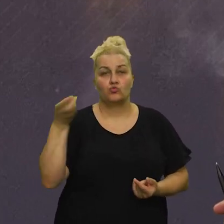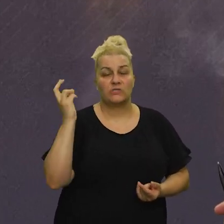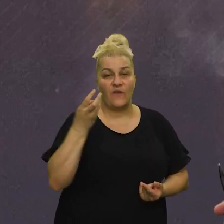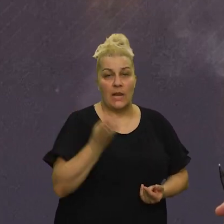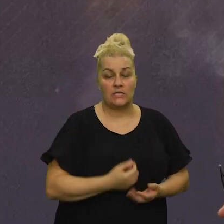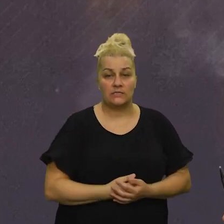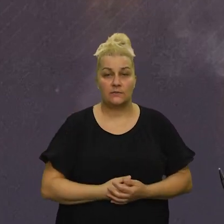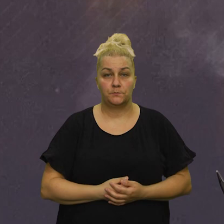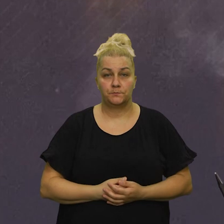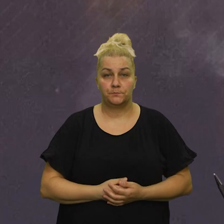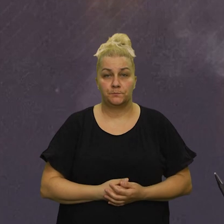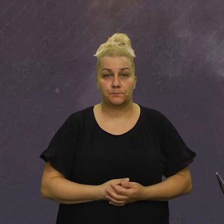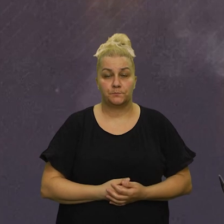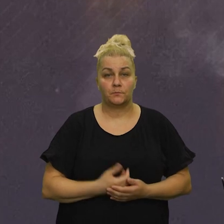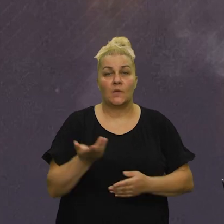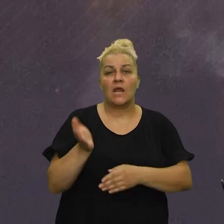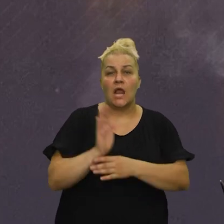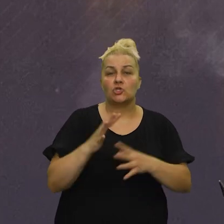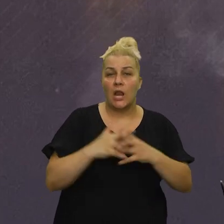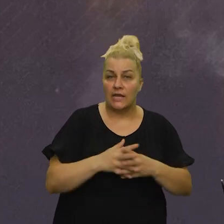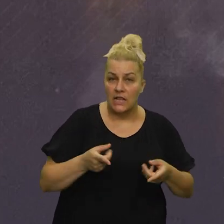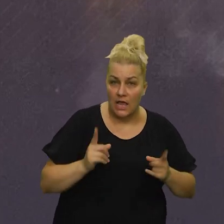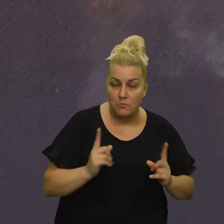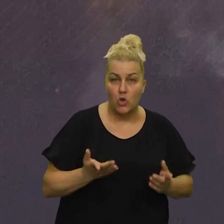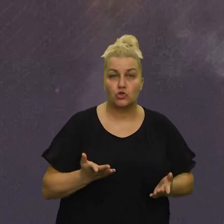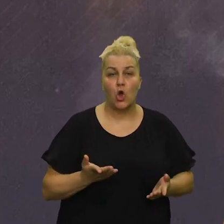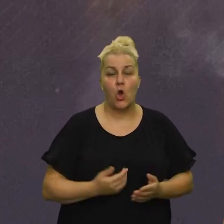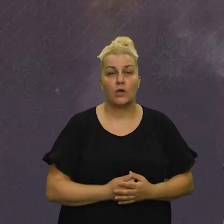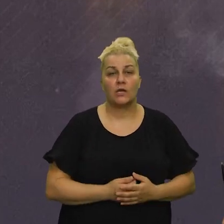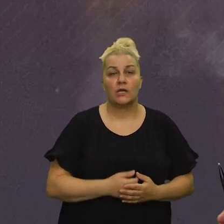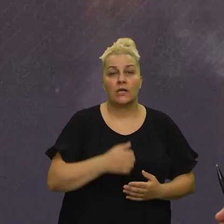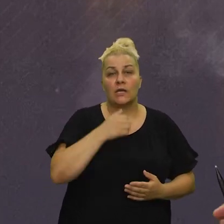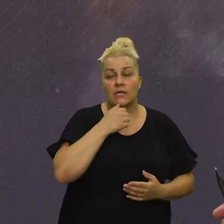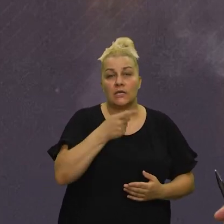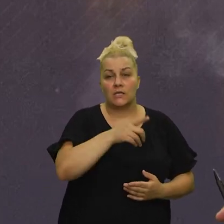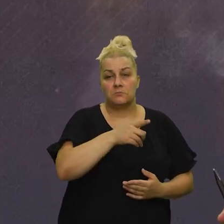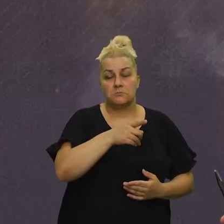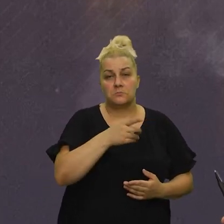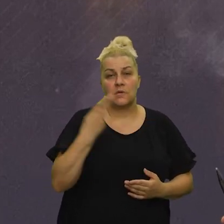uzvanika, načelnik grada Imotskoga i načelnici,